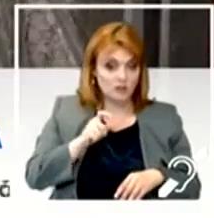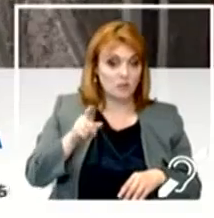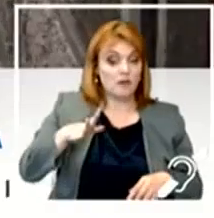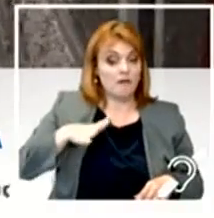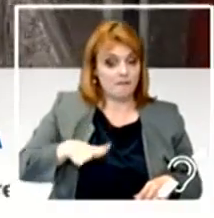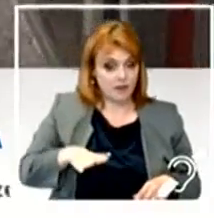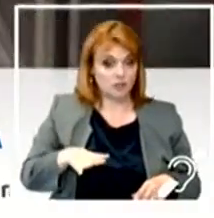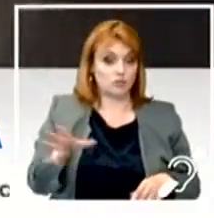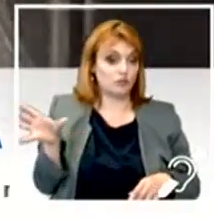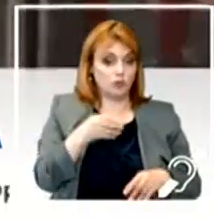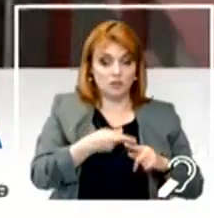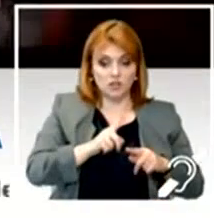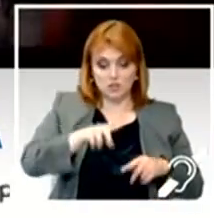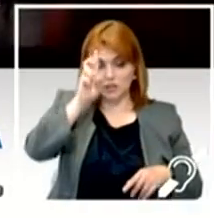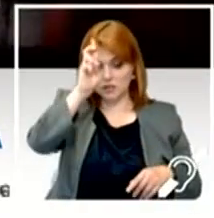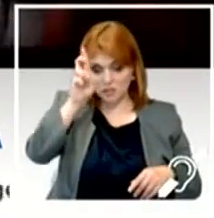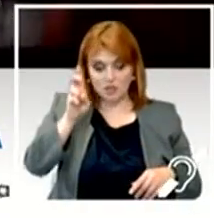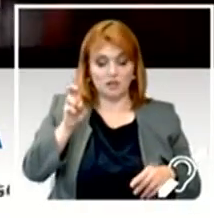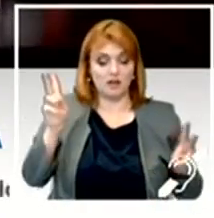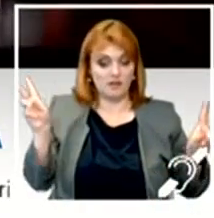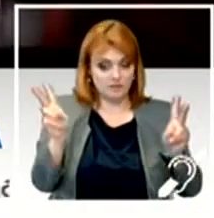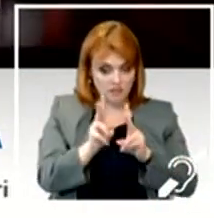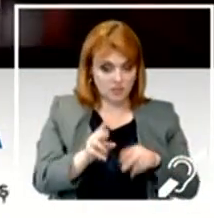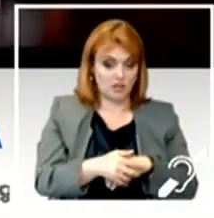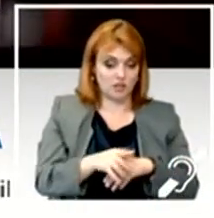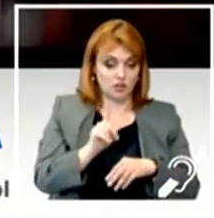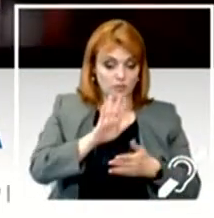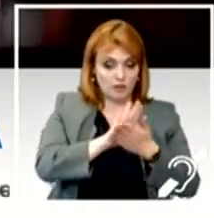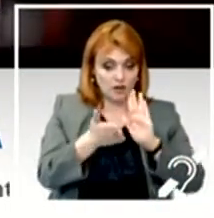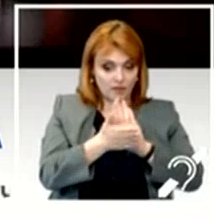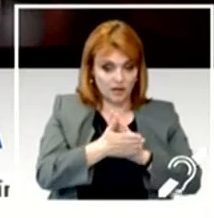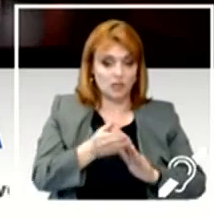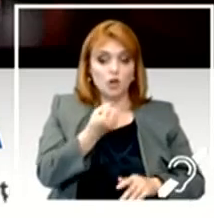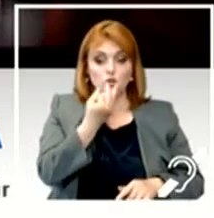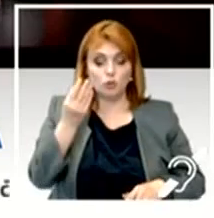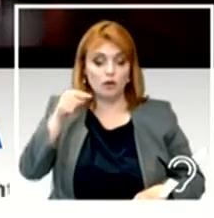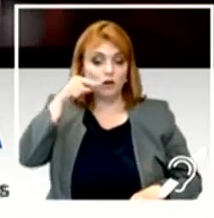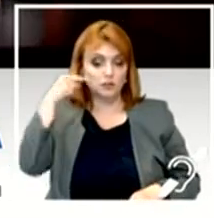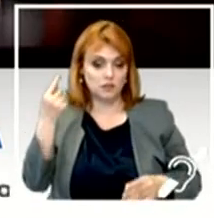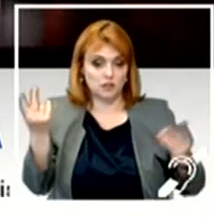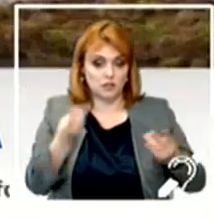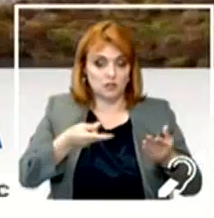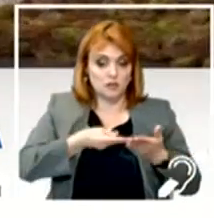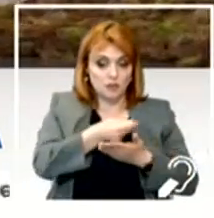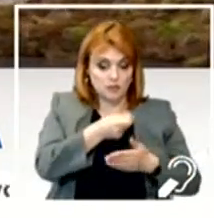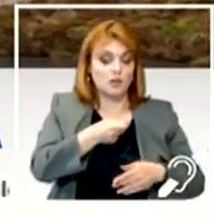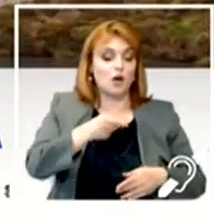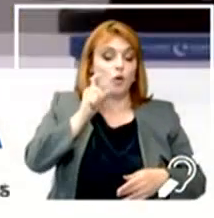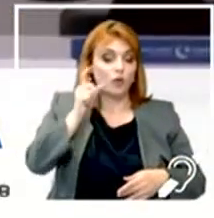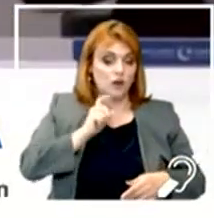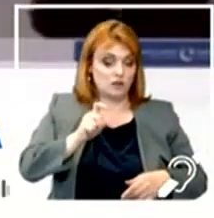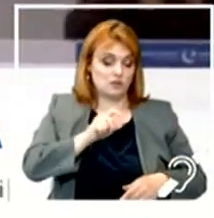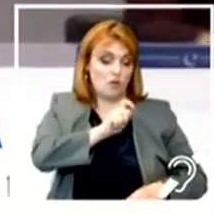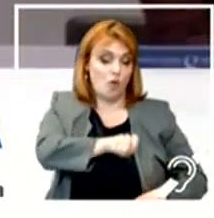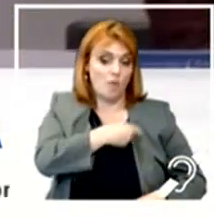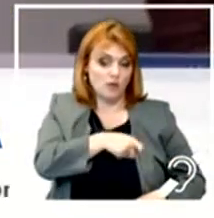țările Consiliului să ia măsuri punitive împotriva Rusiei pentru atrocitățile comise în Ucraina. Cea mai importantă decizie a summitului e aprobarea unui